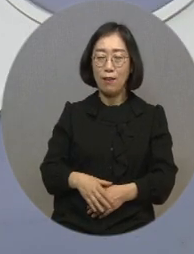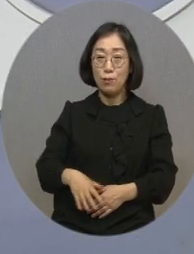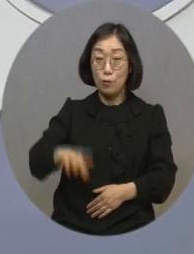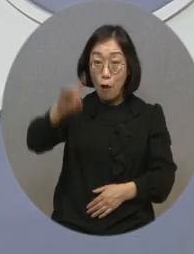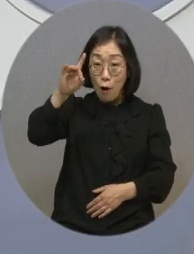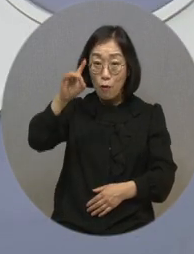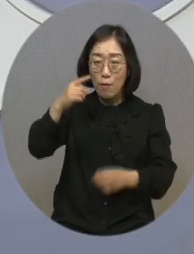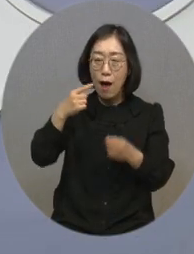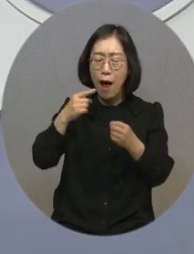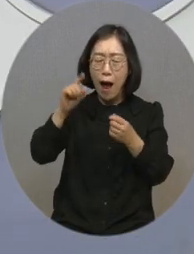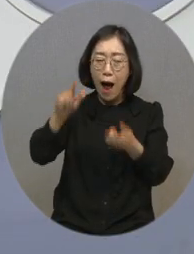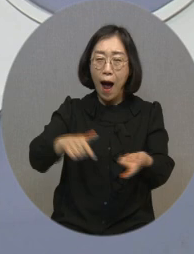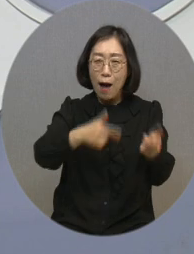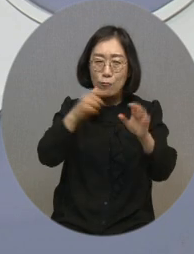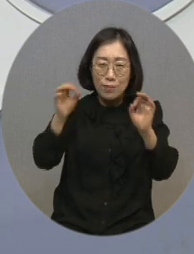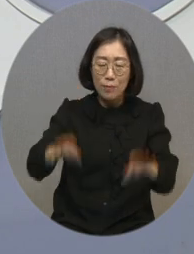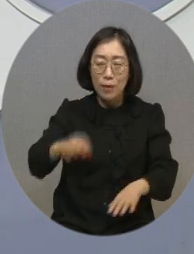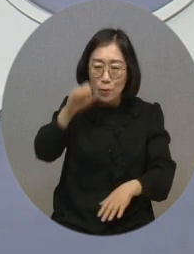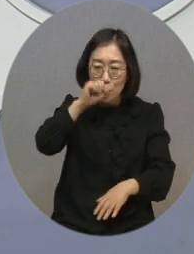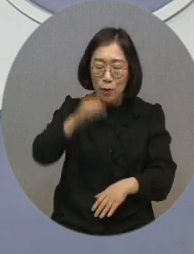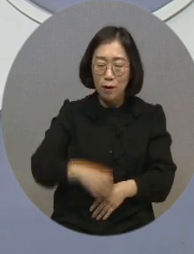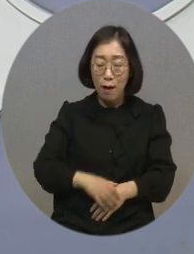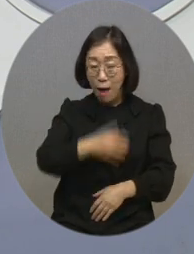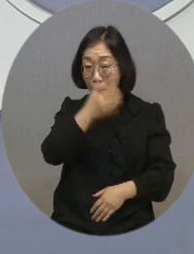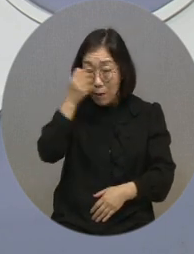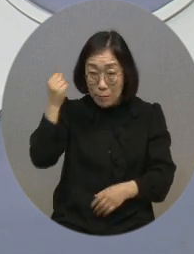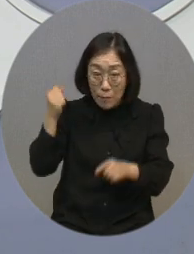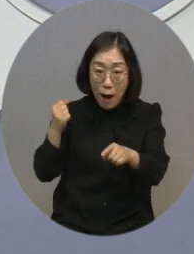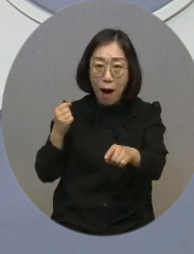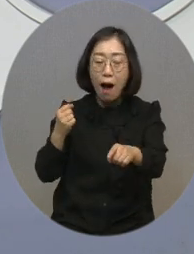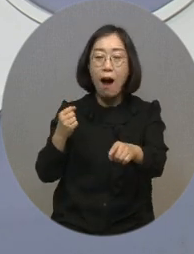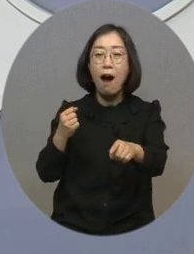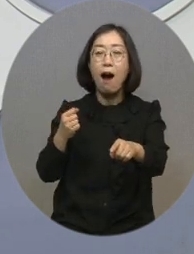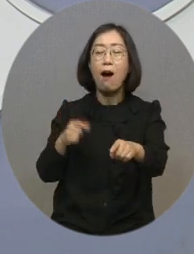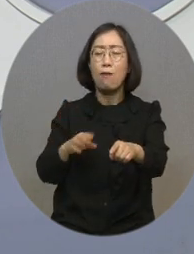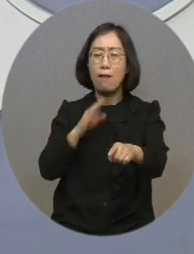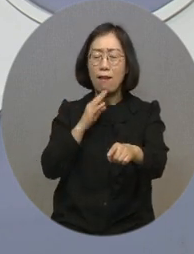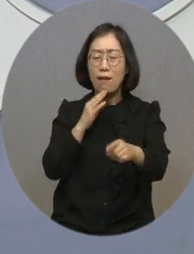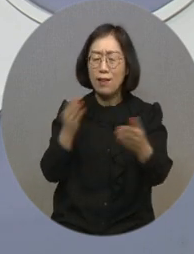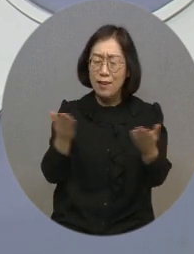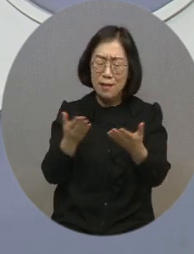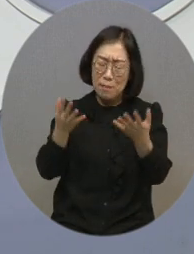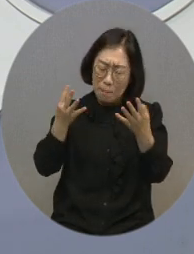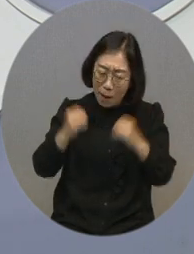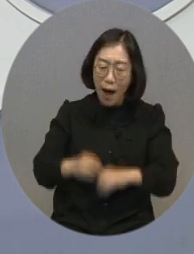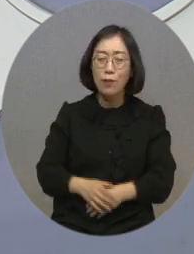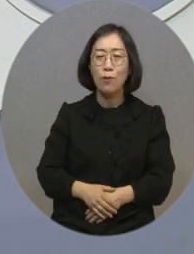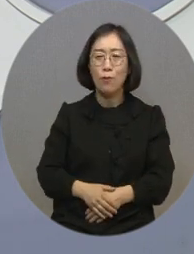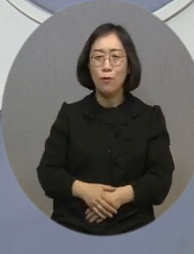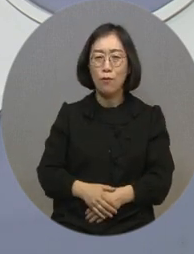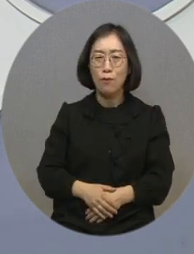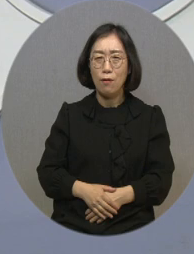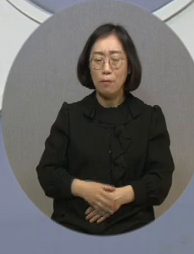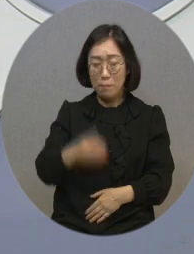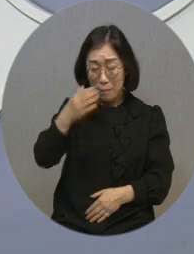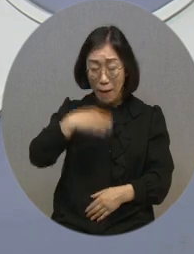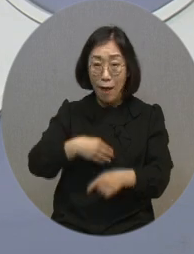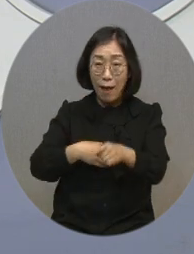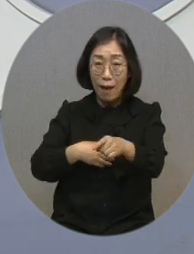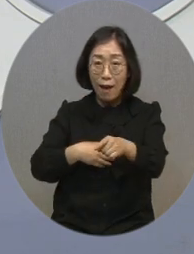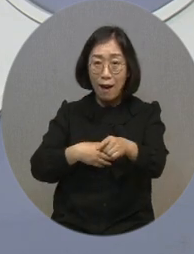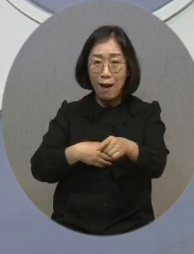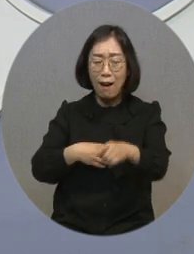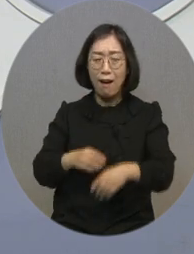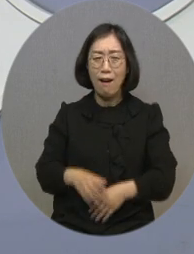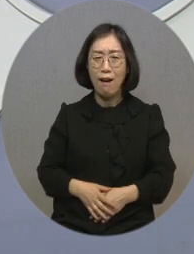첫날 딱 좋았었고, 가서니까는 일이 너무 어마어마하게 많은 겁니다. 상상 이상으로.